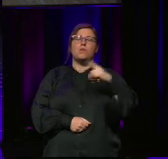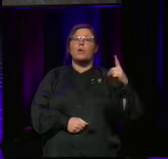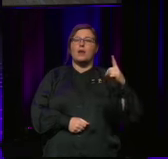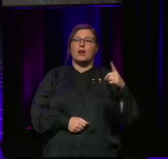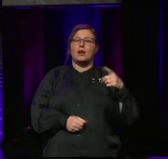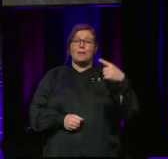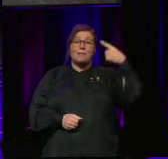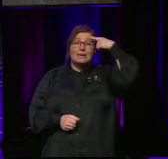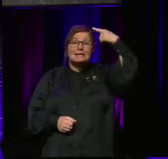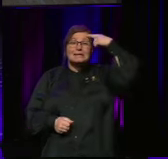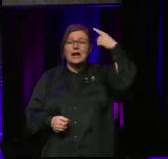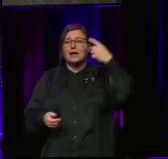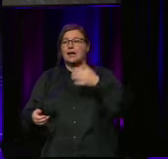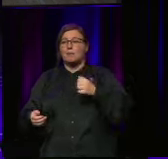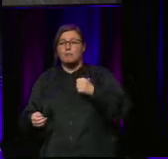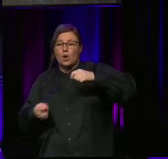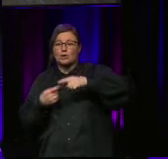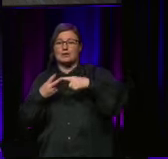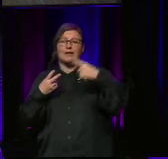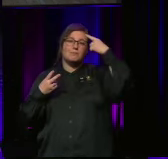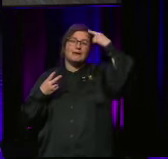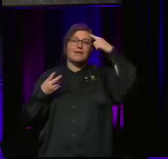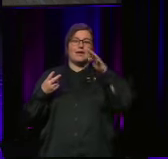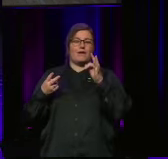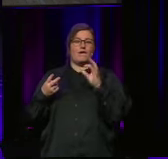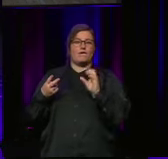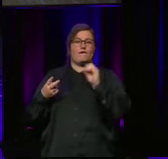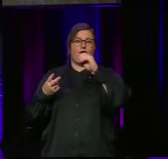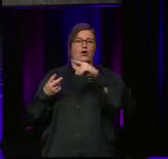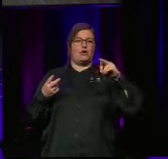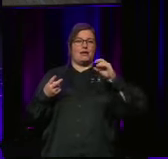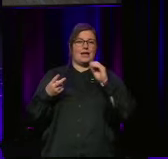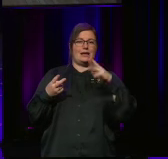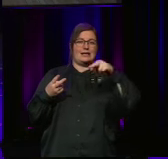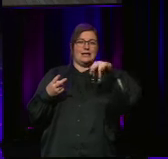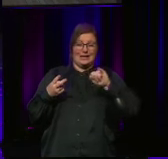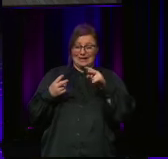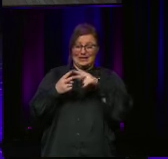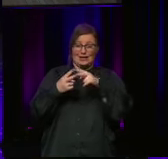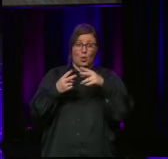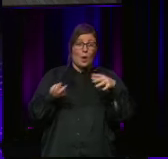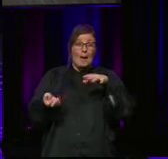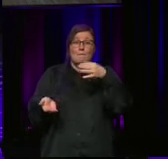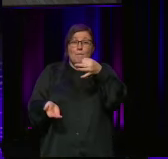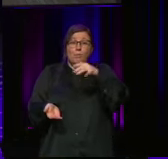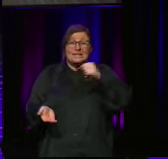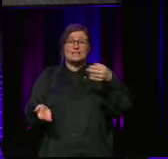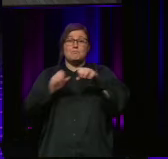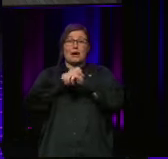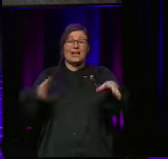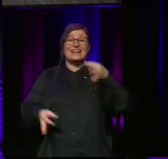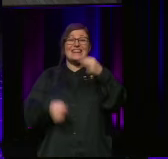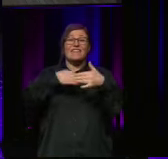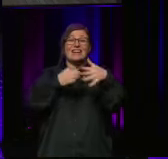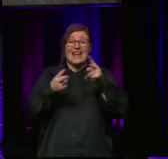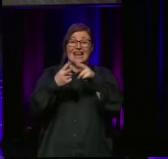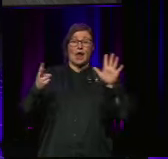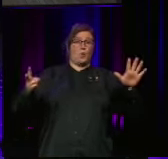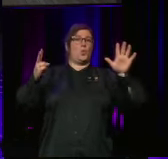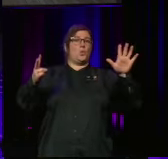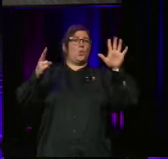om förräderi och annat som definieras av en populistisk majoritet. Det vore förskräckligt. Vi ska gå